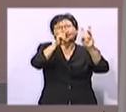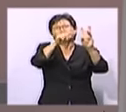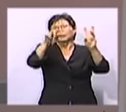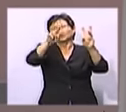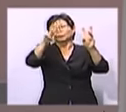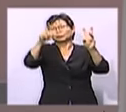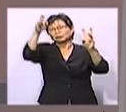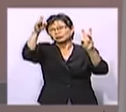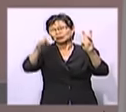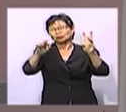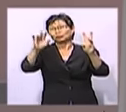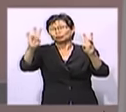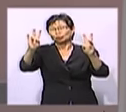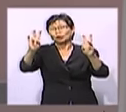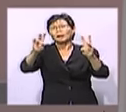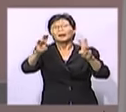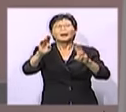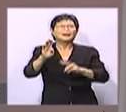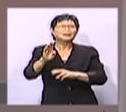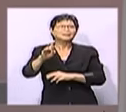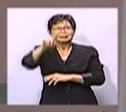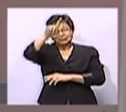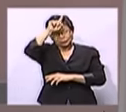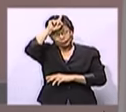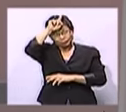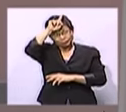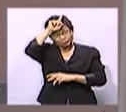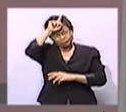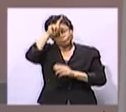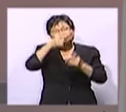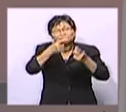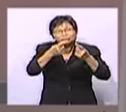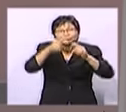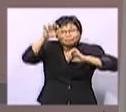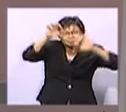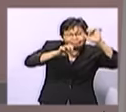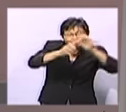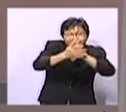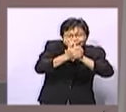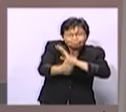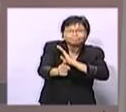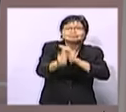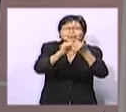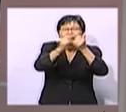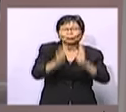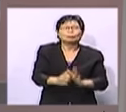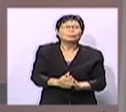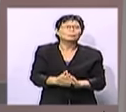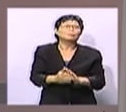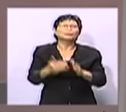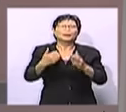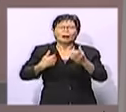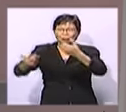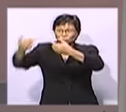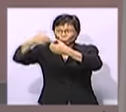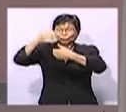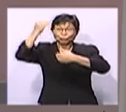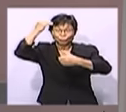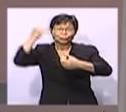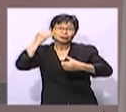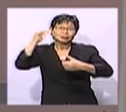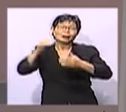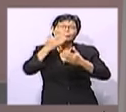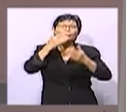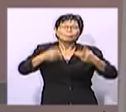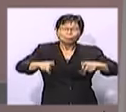Berlin, Jerman dapat menilai kemampuan semasa atlet negara. Tambahnya, kejohanan siri dunia yang turut disertai oleh Korea Selatan menjadi